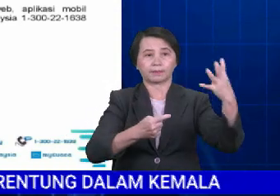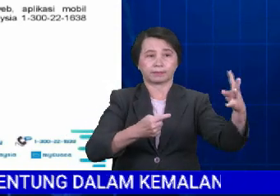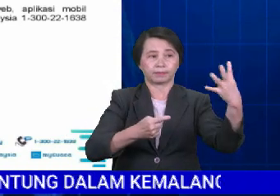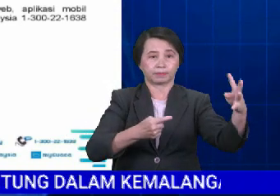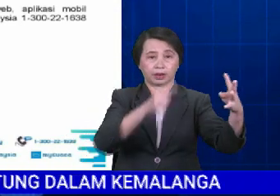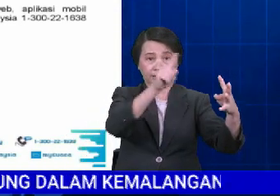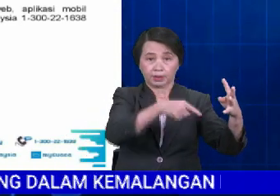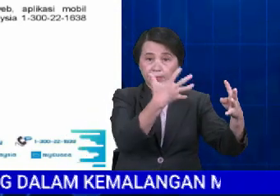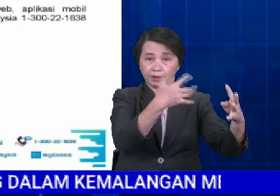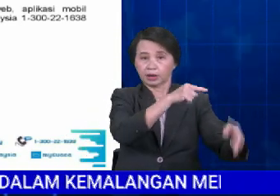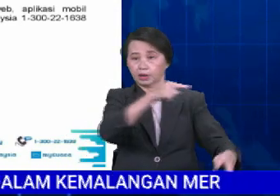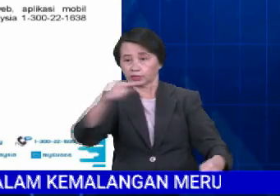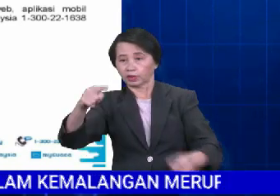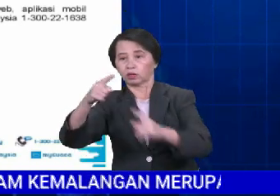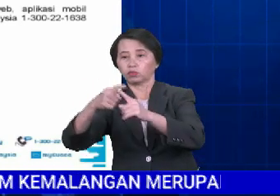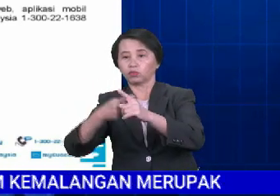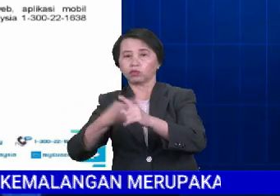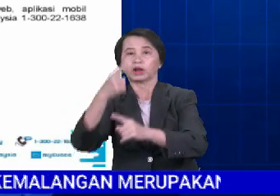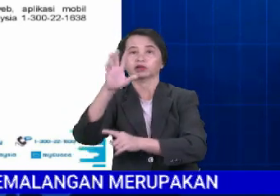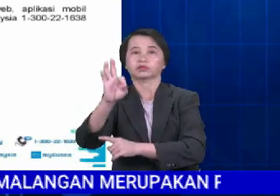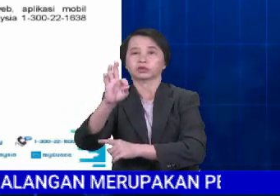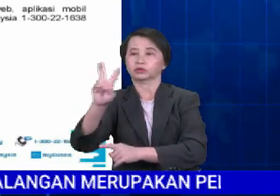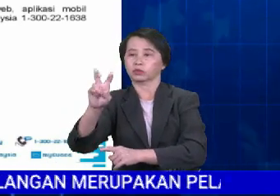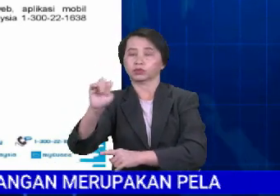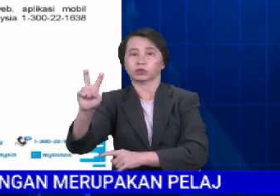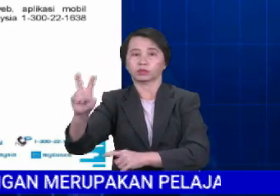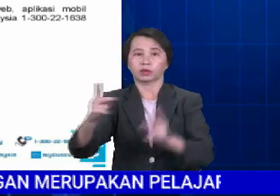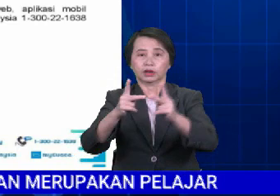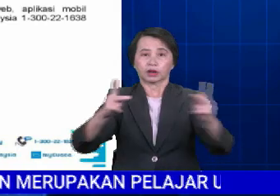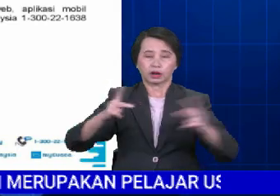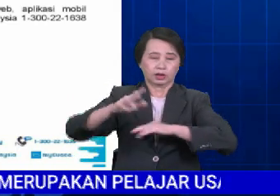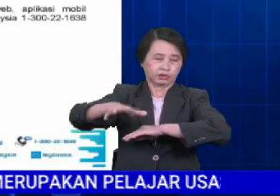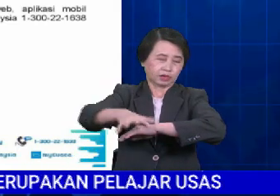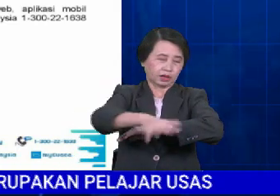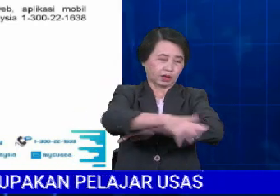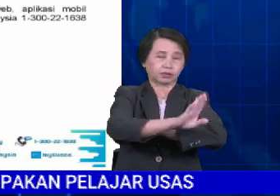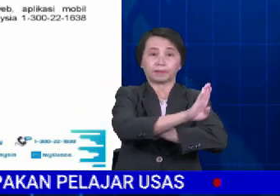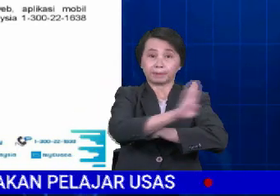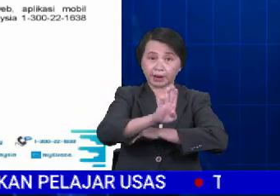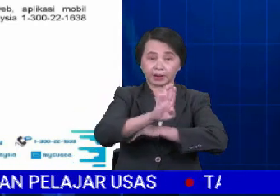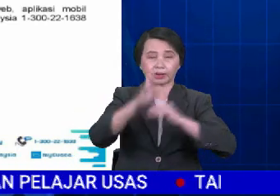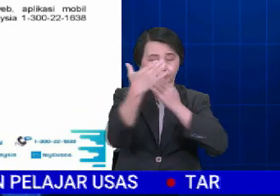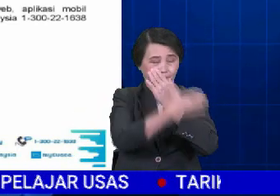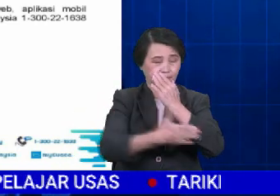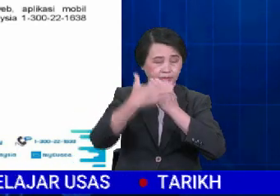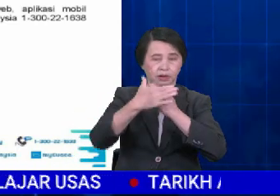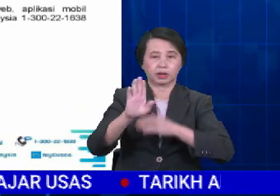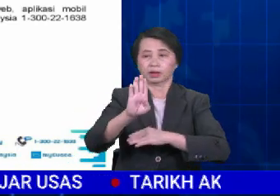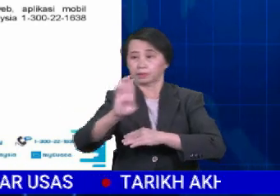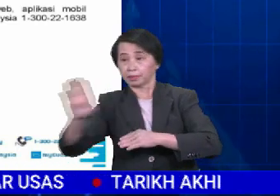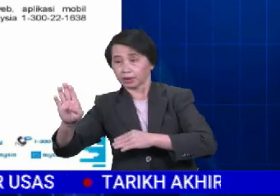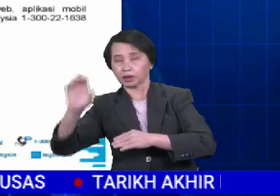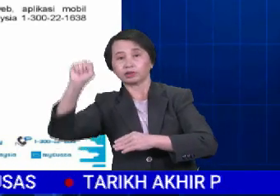Mei sehingga September 2022. Kawasan-kawasan pantai di barat semenanjung dan juga barat